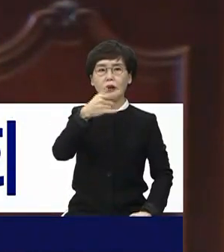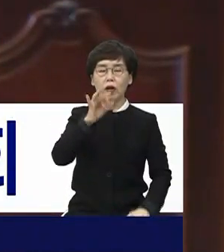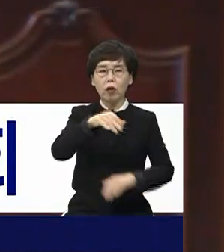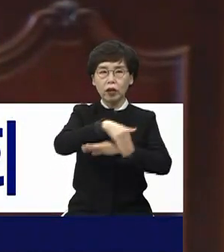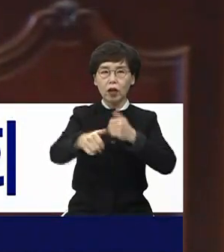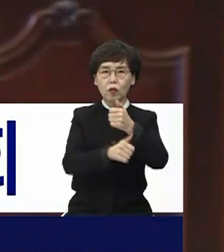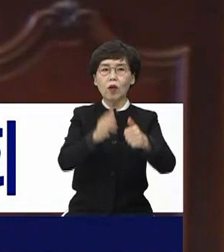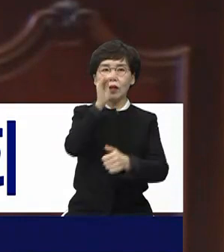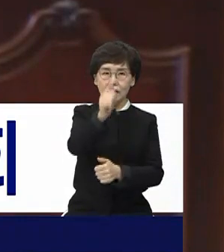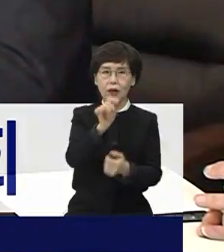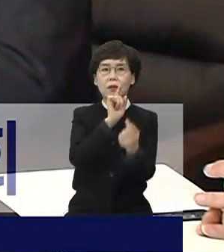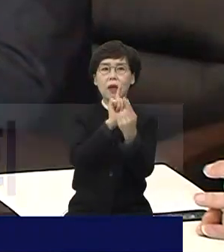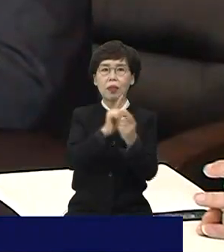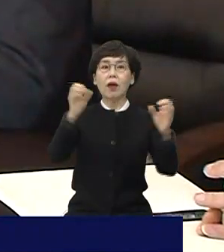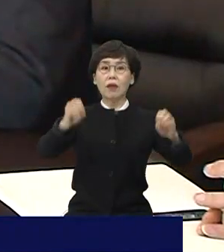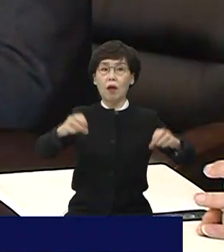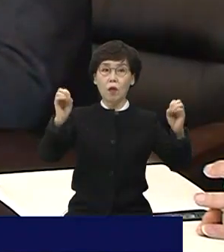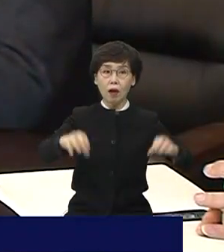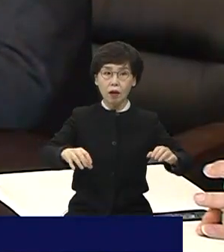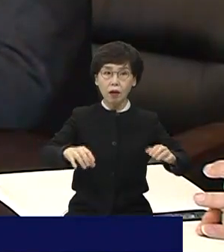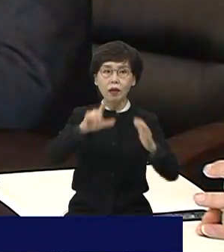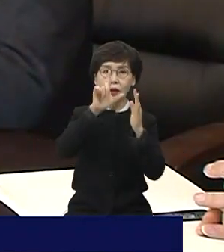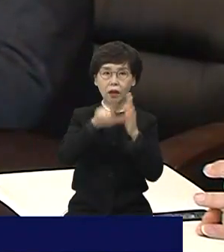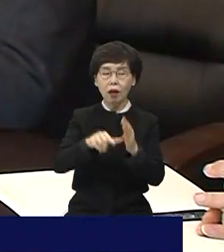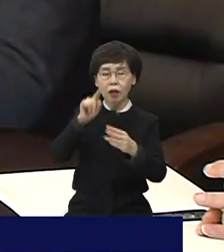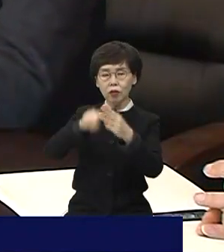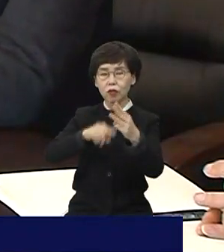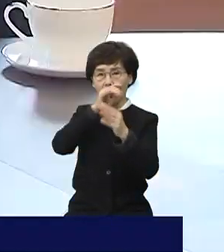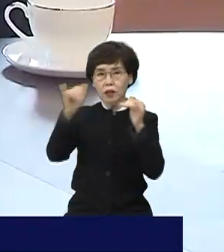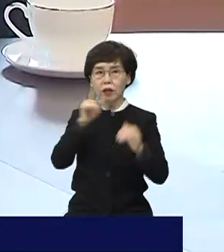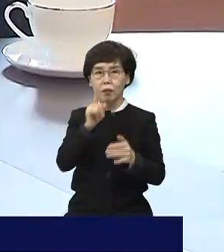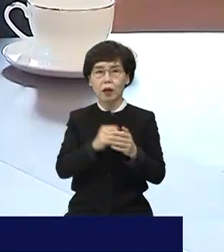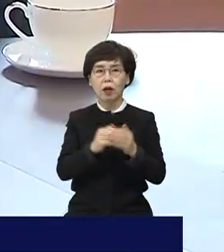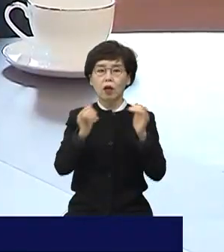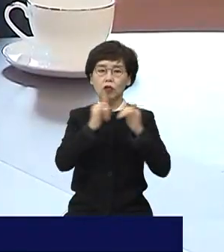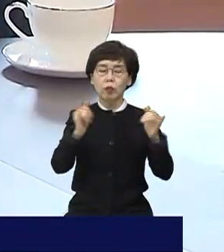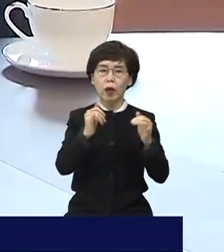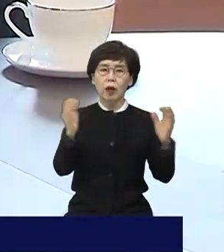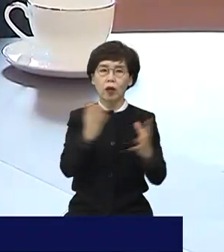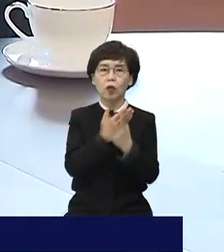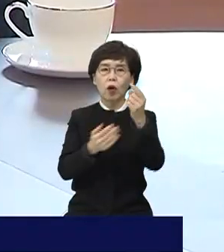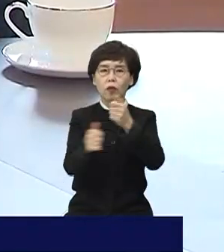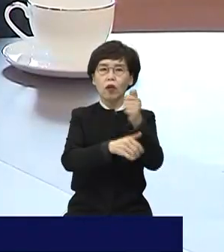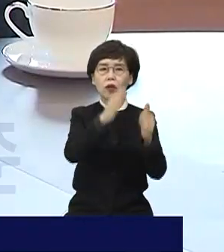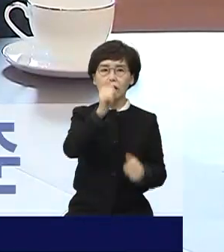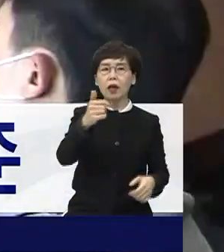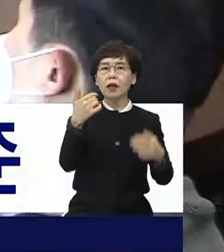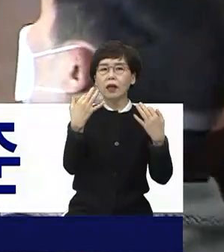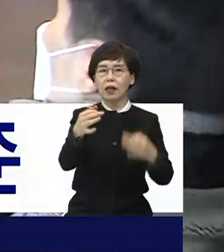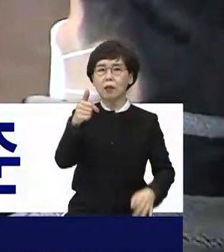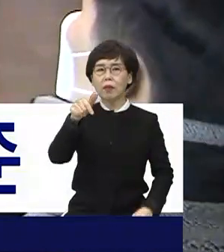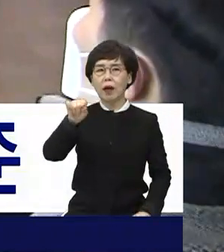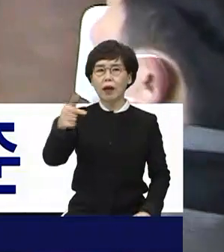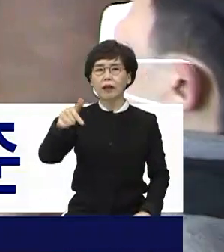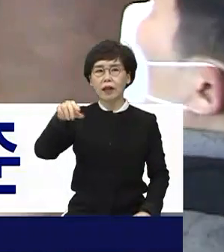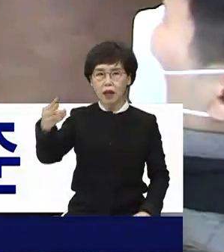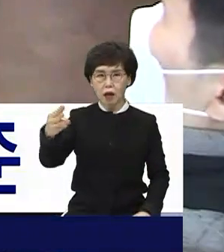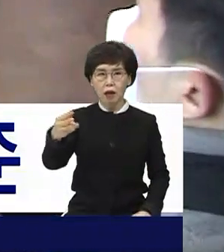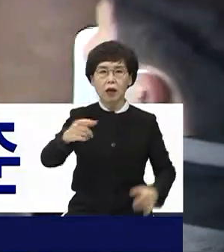기획위원장과 차담회를 가졌습니다. 이 자리에서 윤 당선인은 국민통합위원장의 김한길 전 민주당 대표,